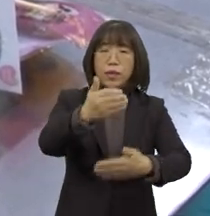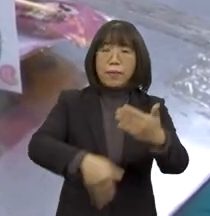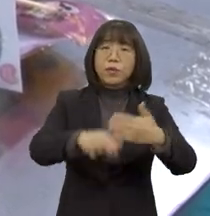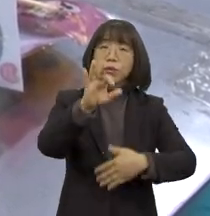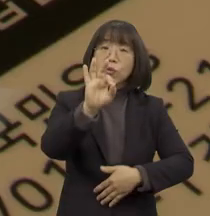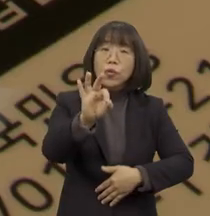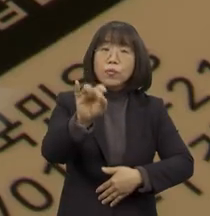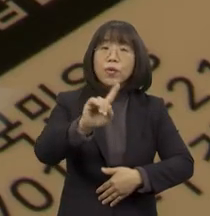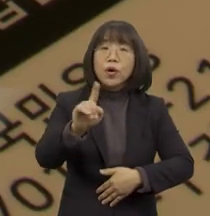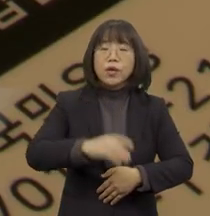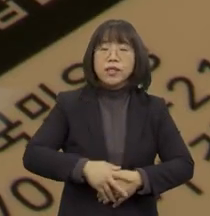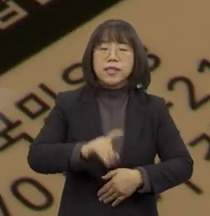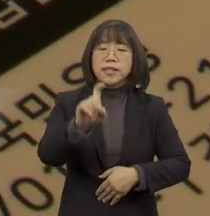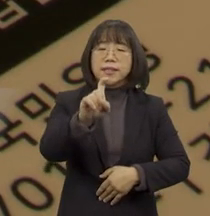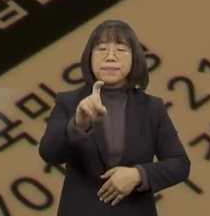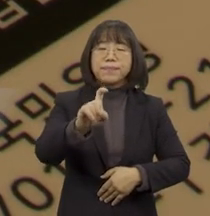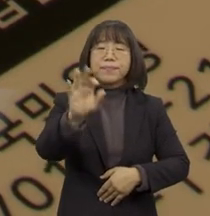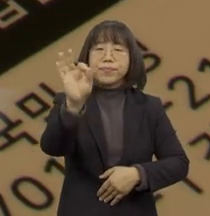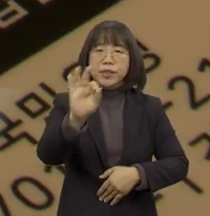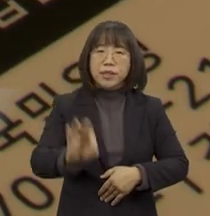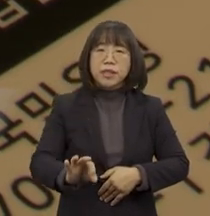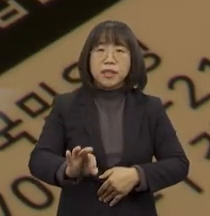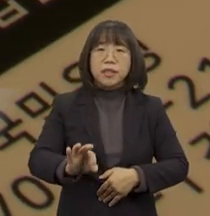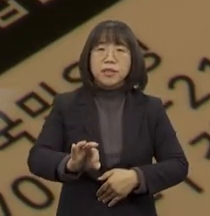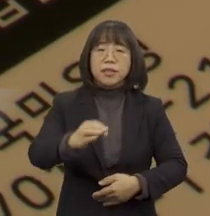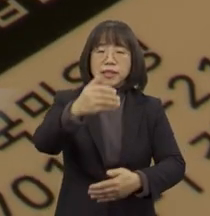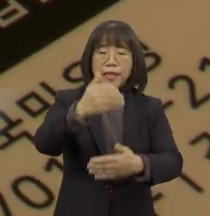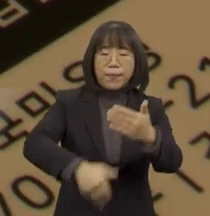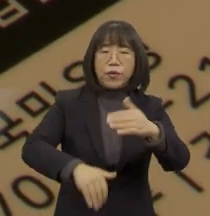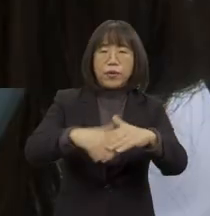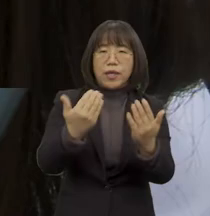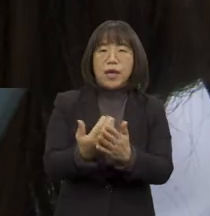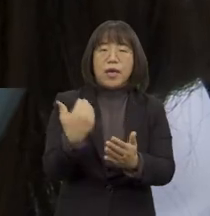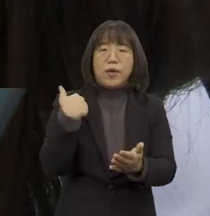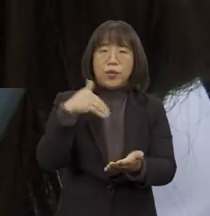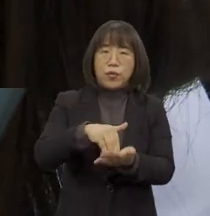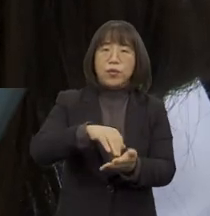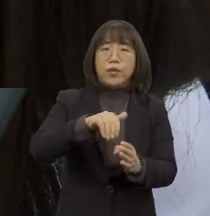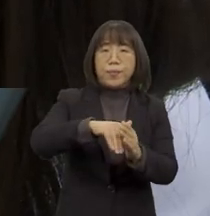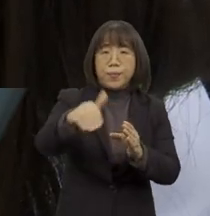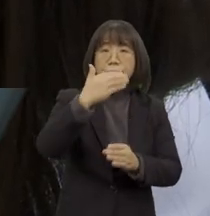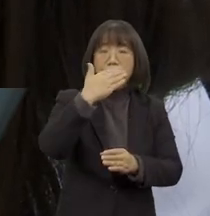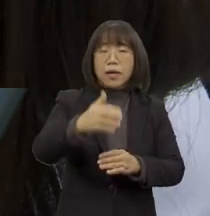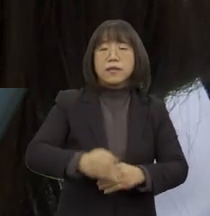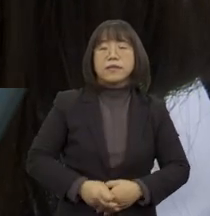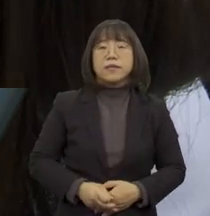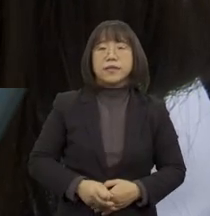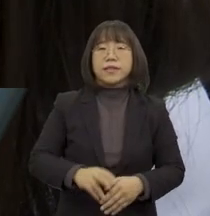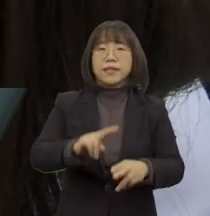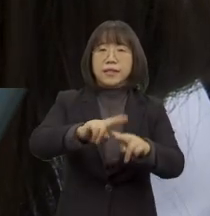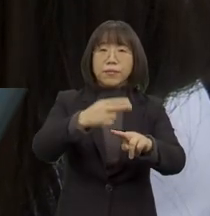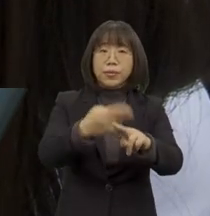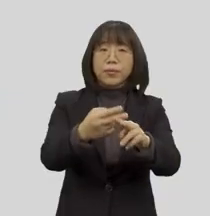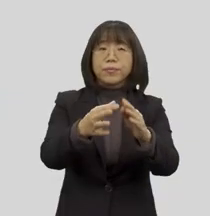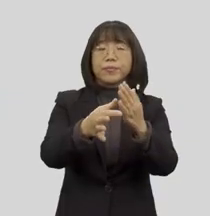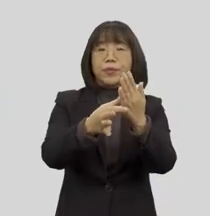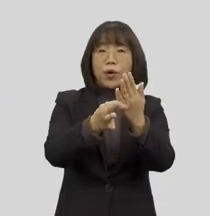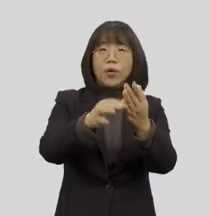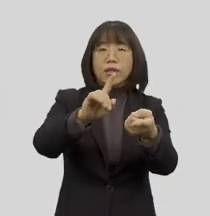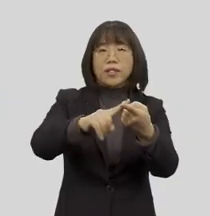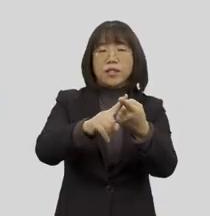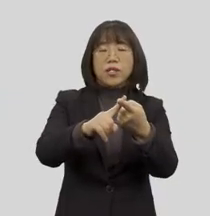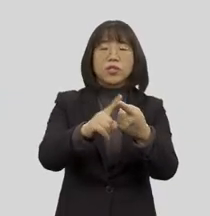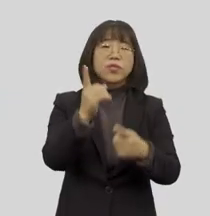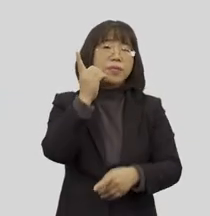상품권 잔액에 대해서는 시 기업은 10%를 제외하고 환불이 가능합니다. 선결제 상품권 사용